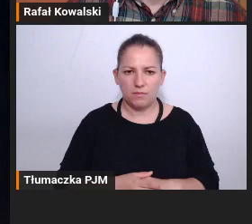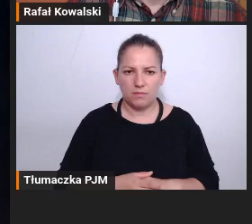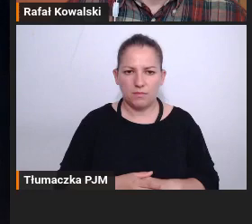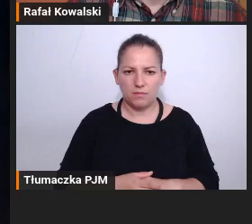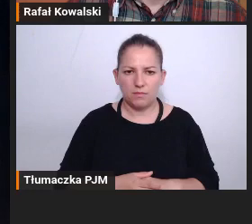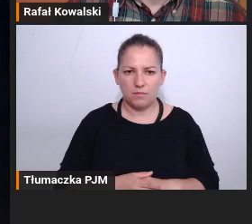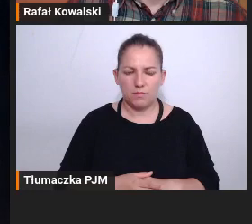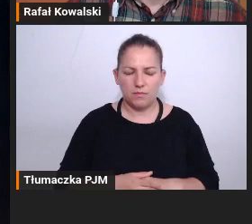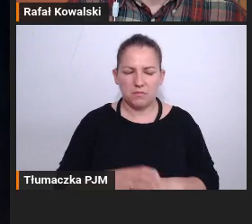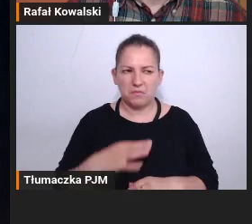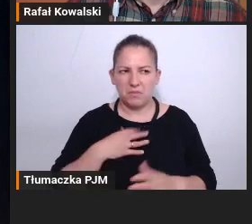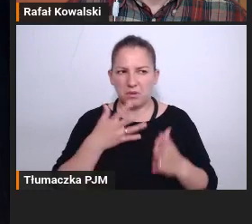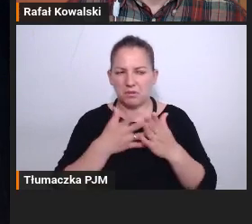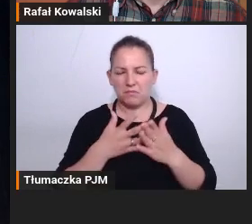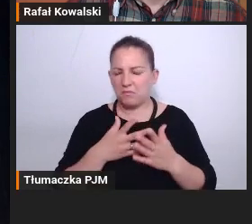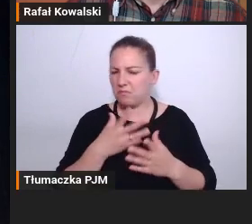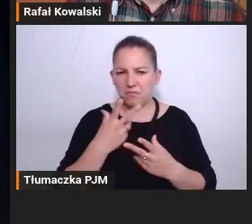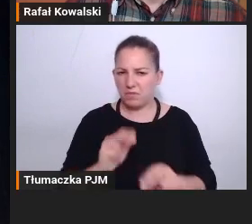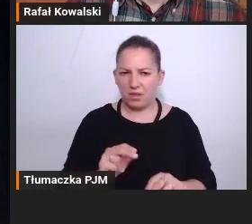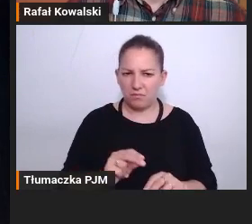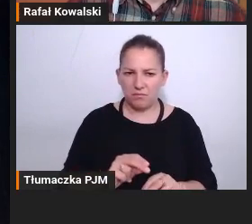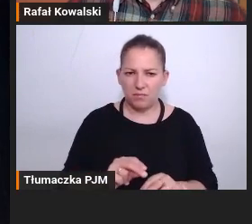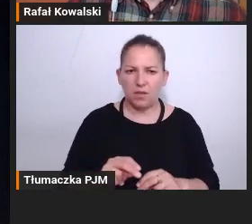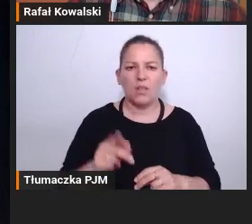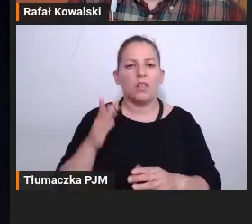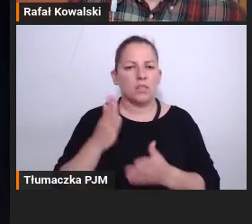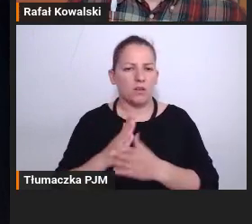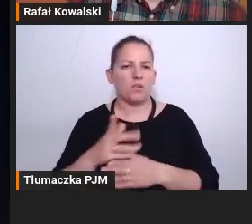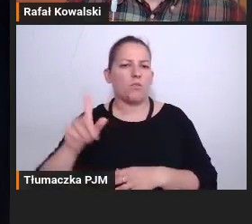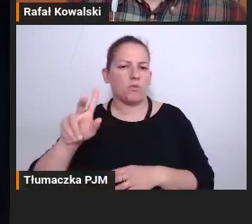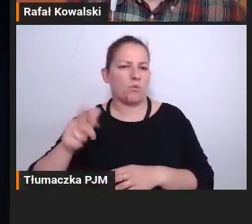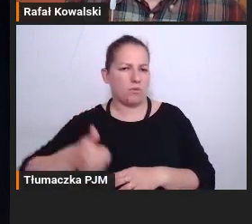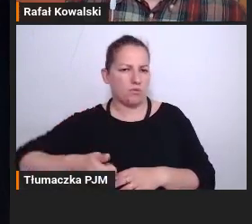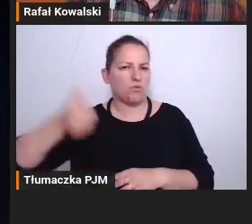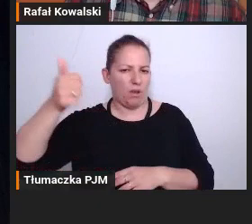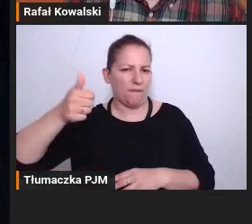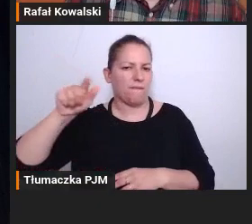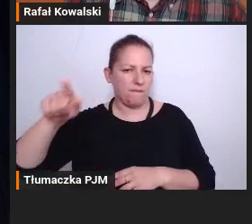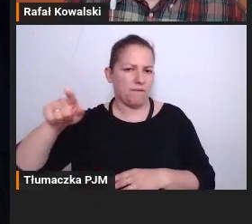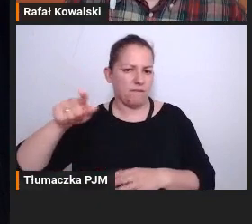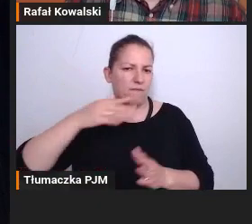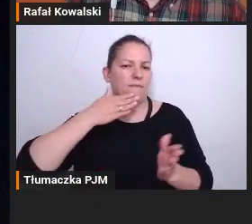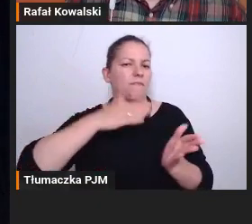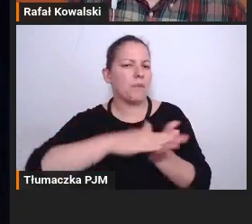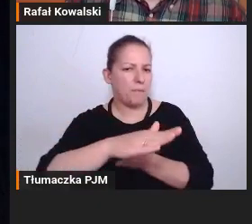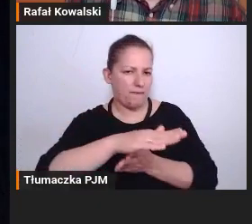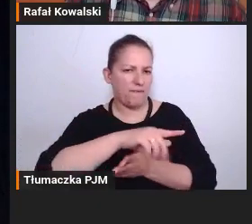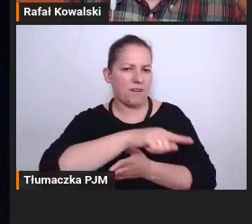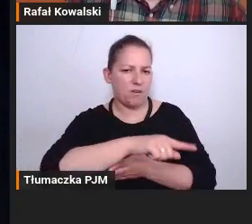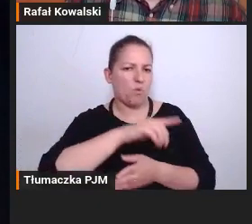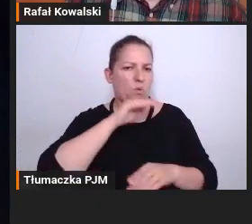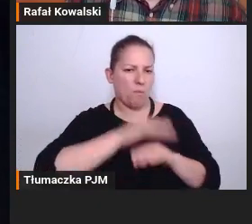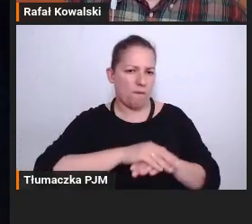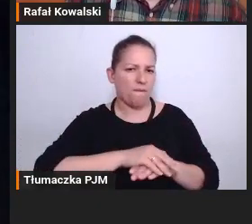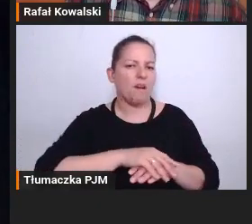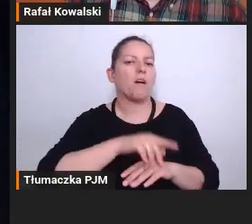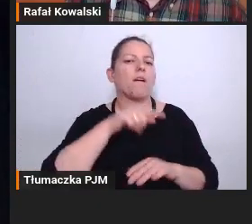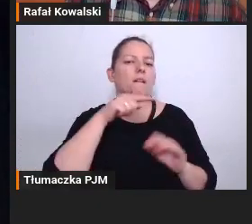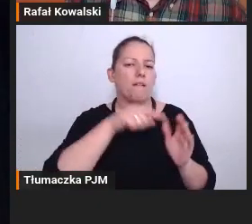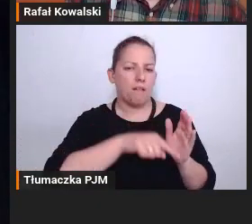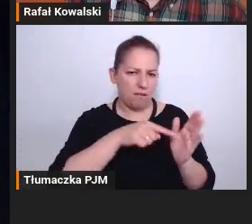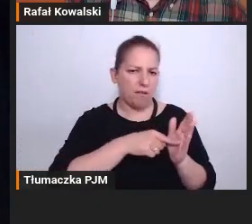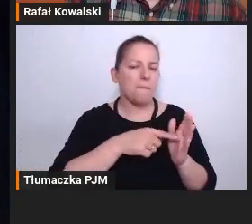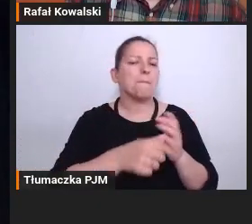Według mojej oceny nie, że to uzasadnienie leży tylko po stronie pracodawcy. To jeżeli pracodawca wypowiada umowę, to tutaj musi